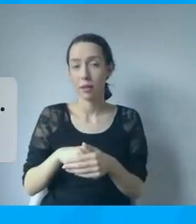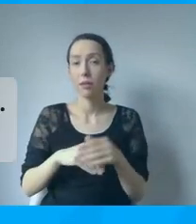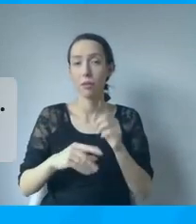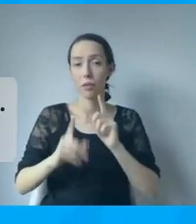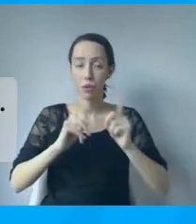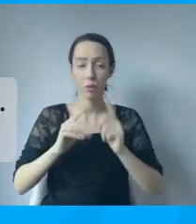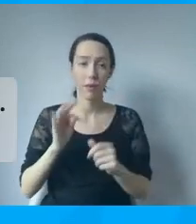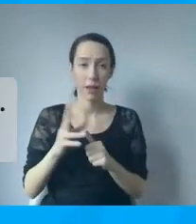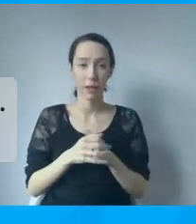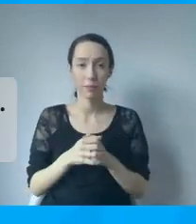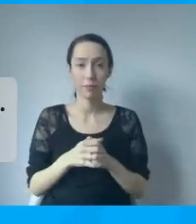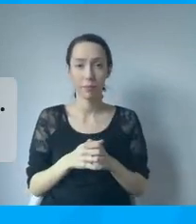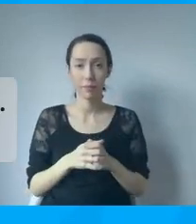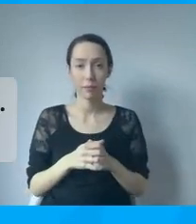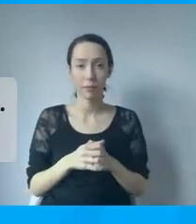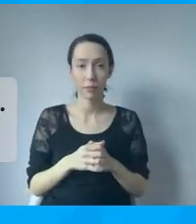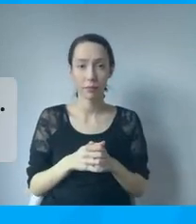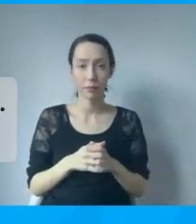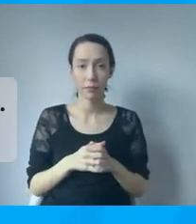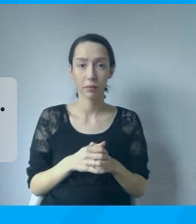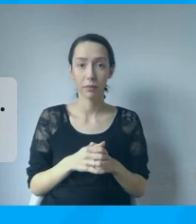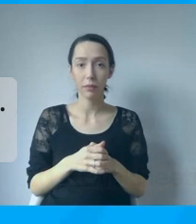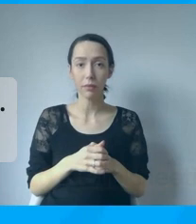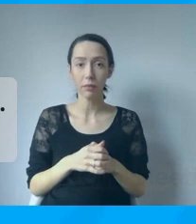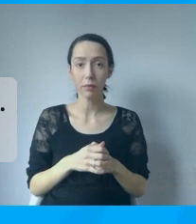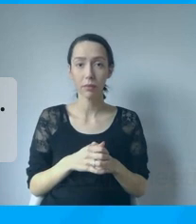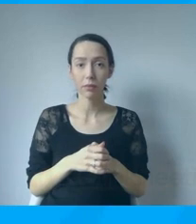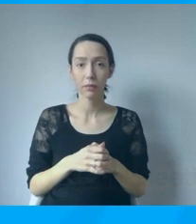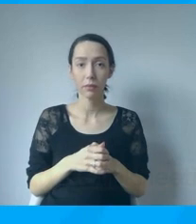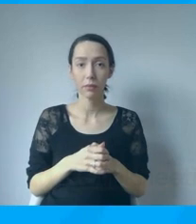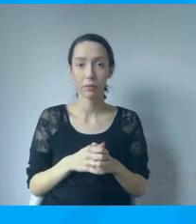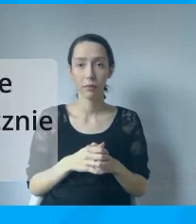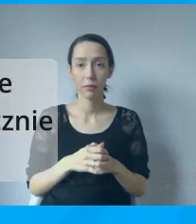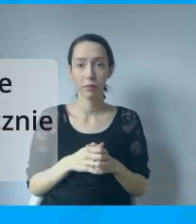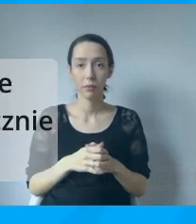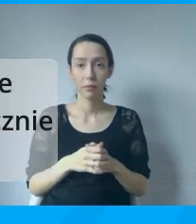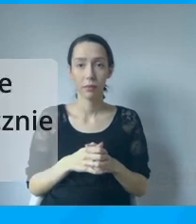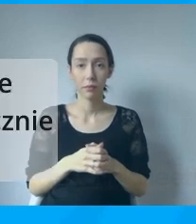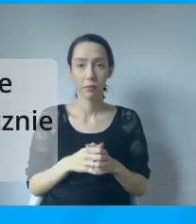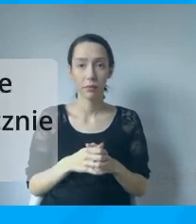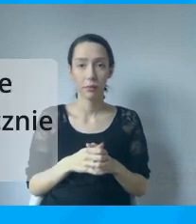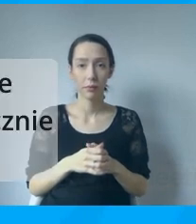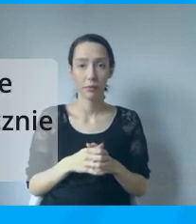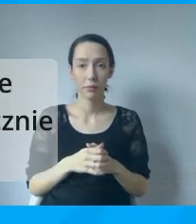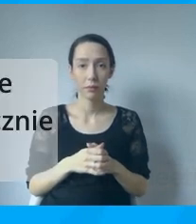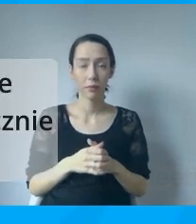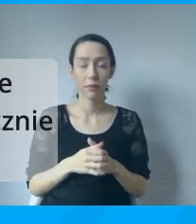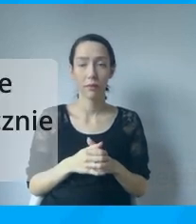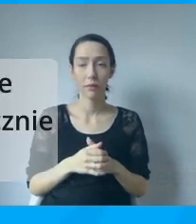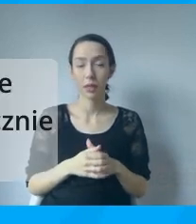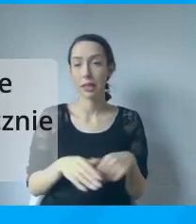Wtedy często nawet nie idzie się na rozmowę, bo są na przykład schody. No, zależy, tak jak mówię, to jest